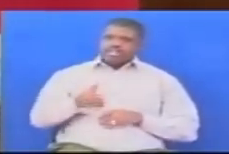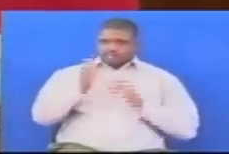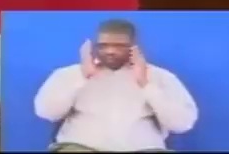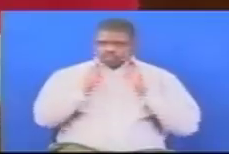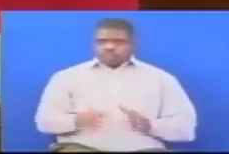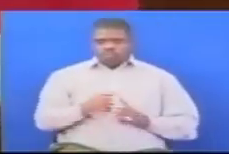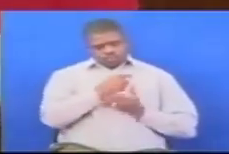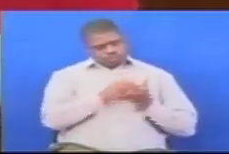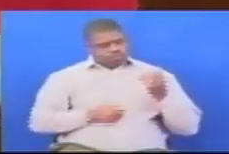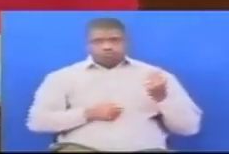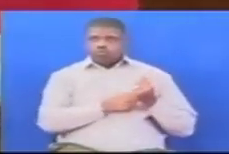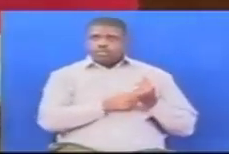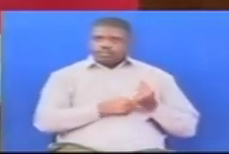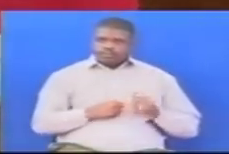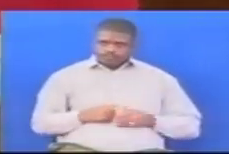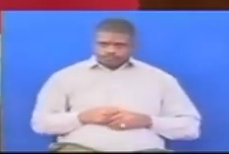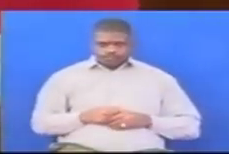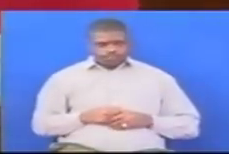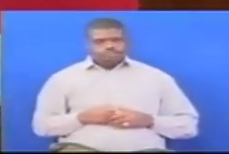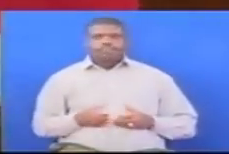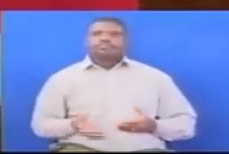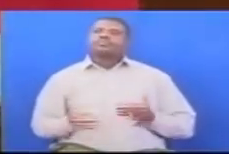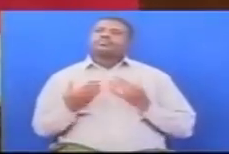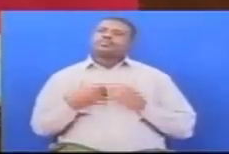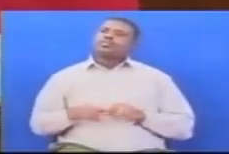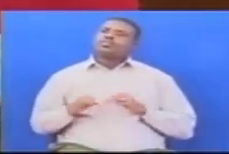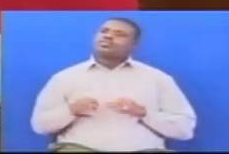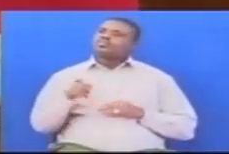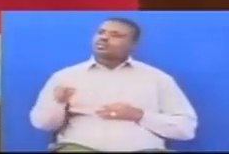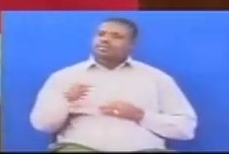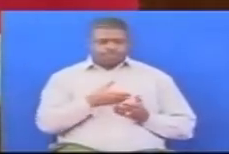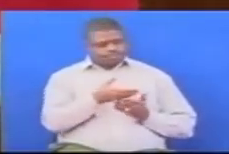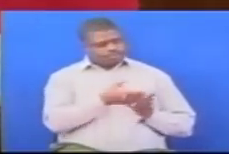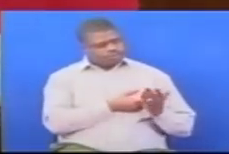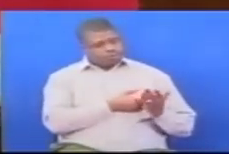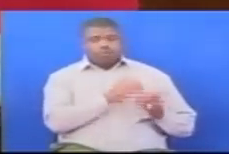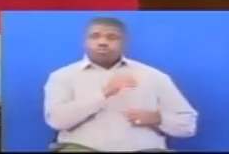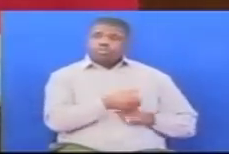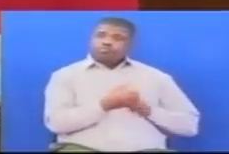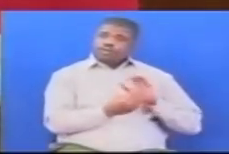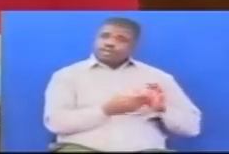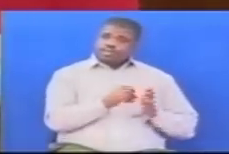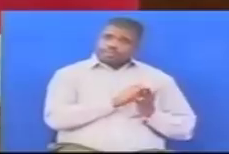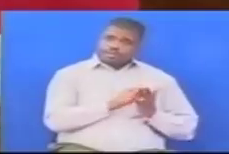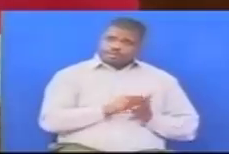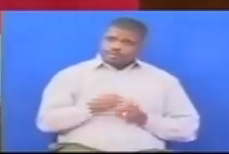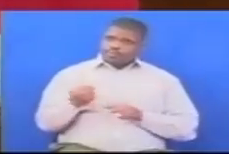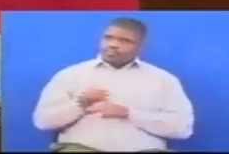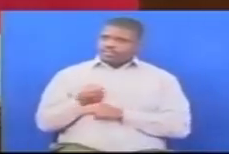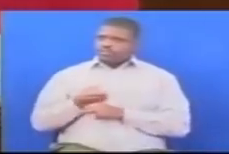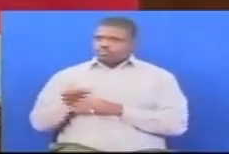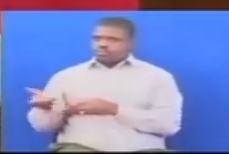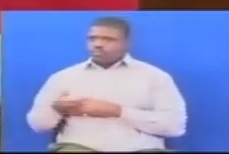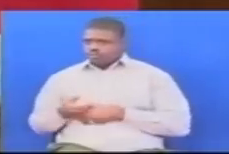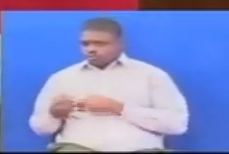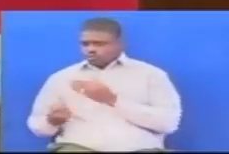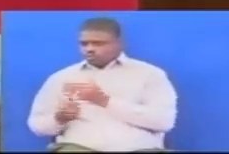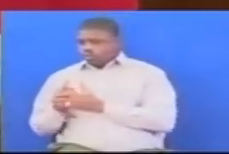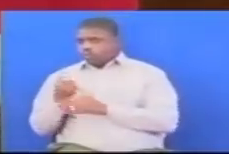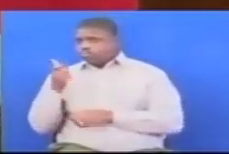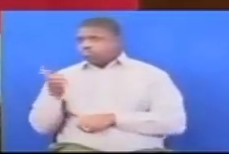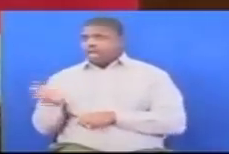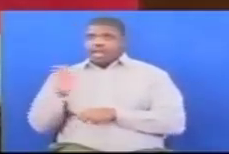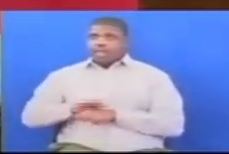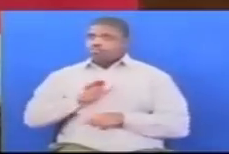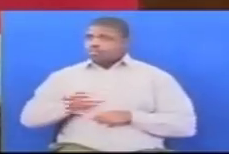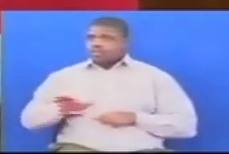mheshimiwa John Pombe Magufuli. Inawezekanaje wewe umeandikiwa barua mwezi wa 8, mtumishi umeipokea toka kwa mtaalamu mwenzako,